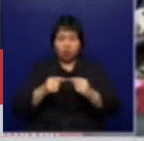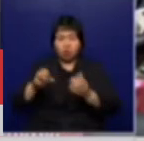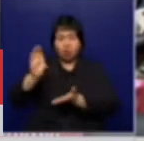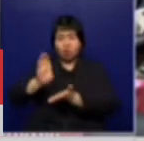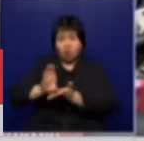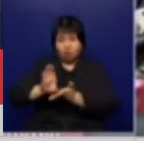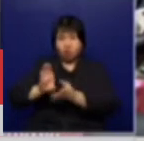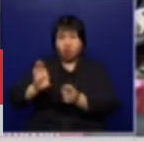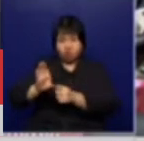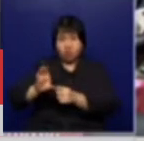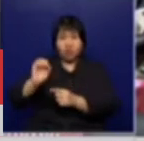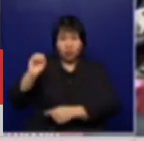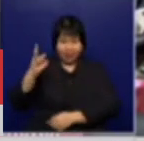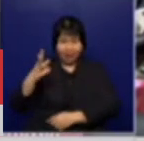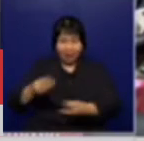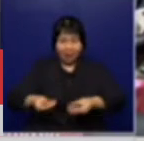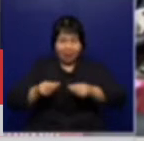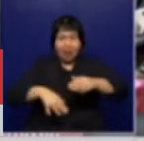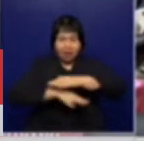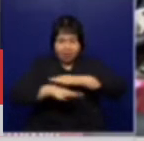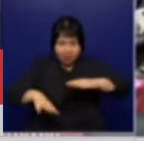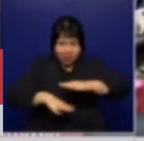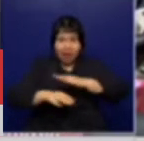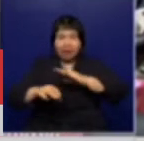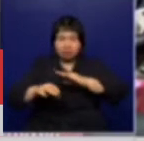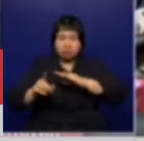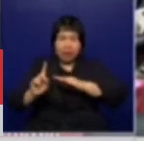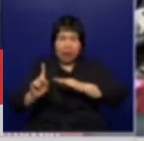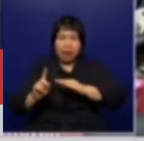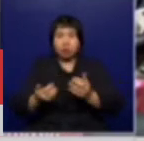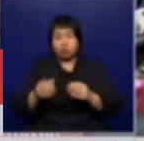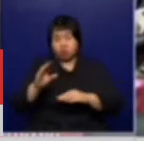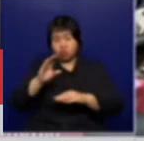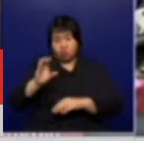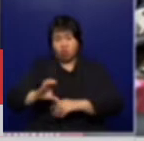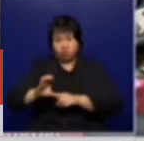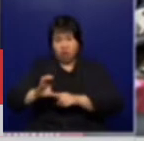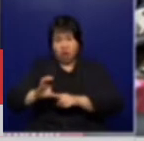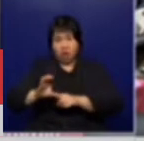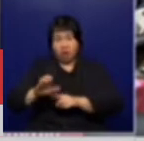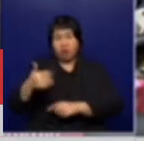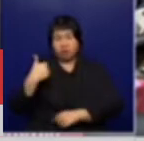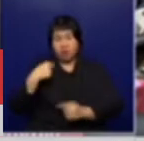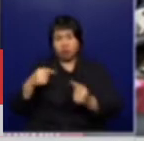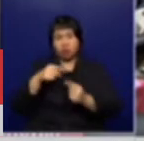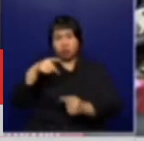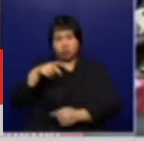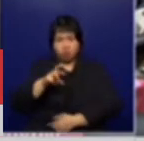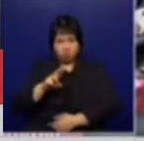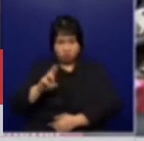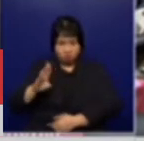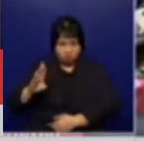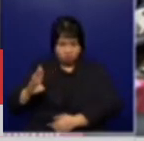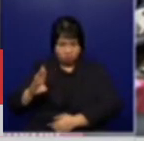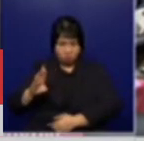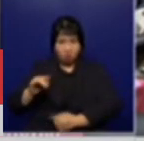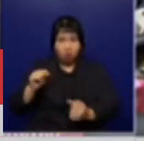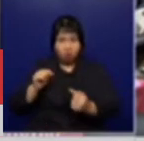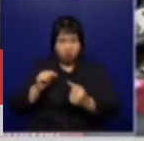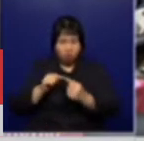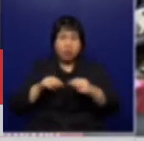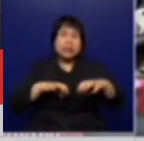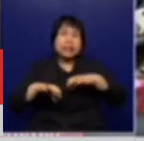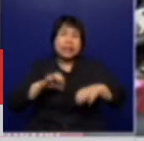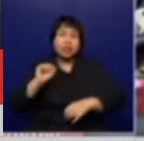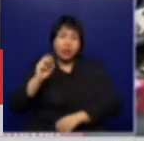วัสดิการเพื่อเศรษฐกิจฐานรากและสังคมกองทุนนี้จัดตั้งขึ้นภายใต้พระราชบัญญัติการจัดประชารัฐสวัสดิการเพื่อ